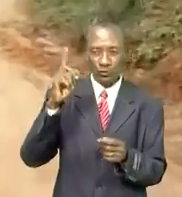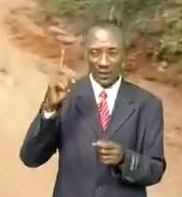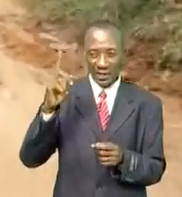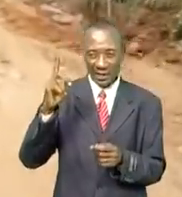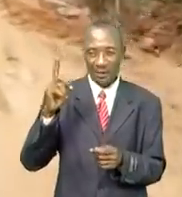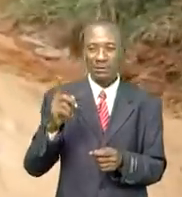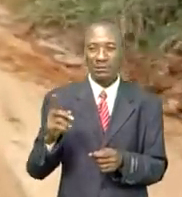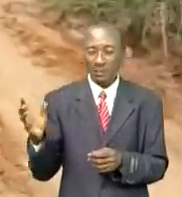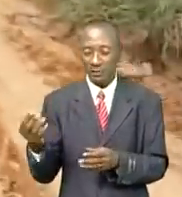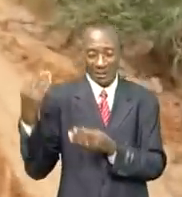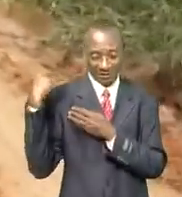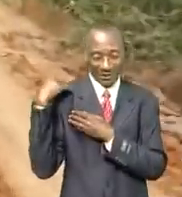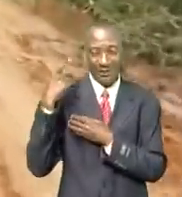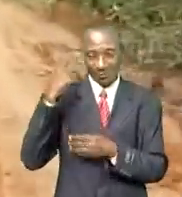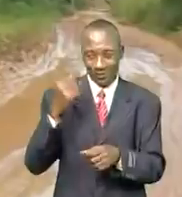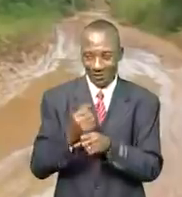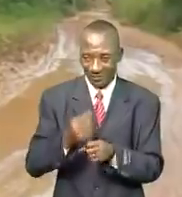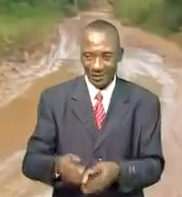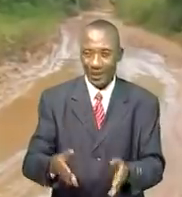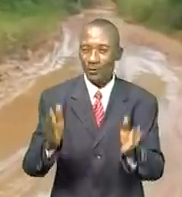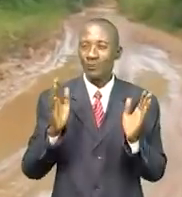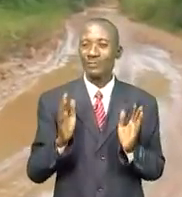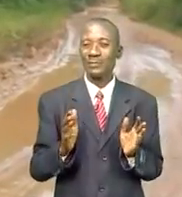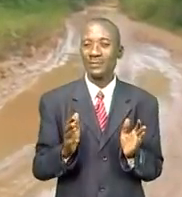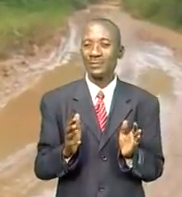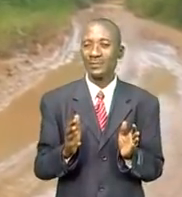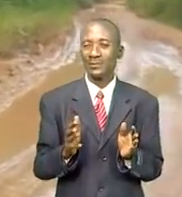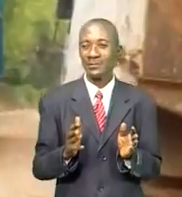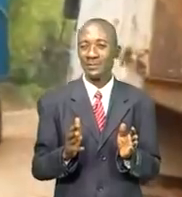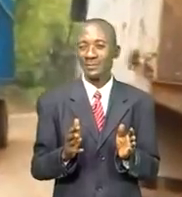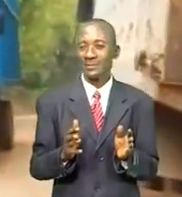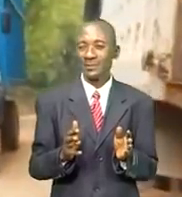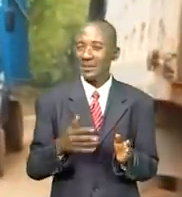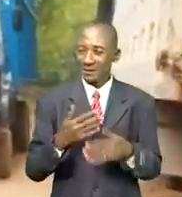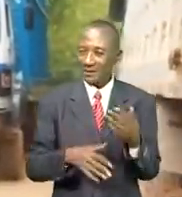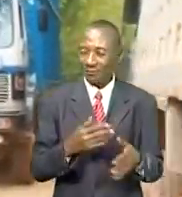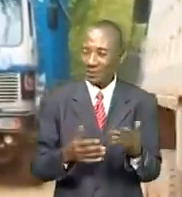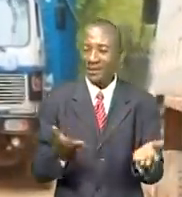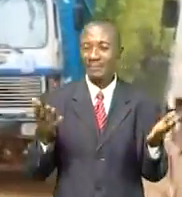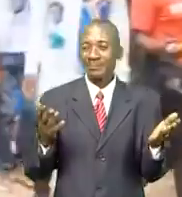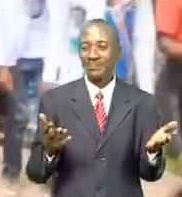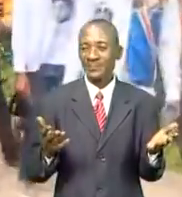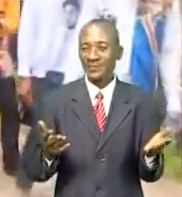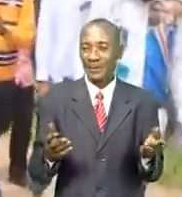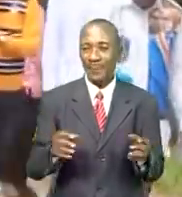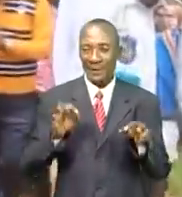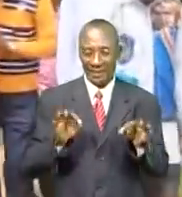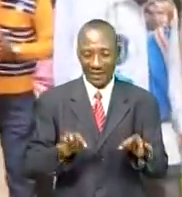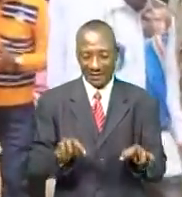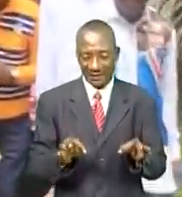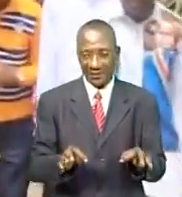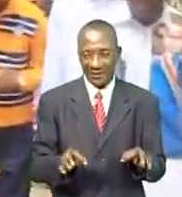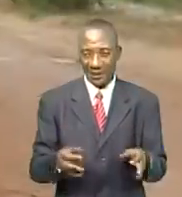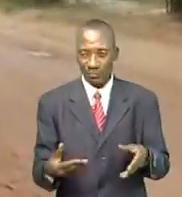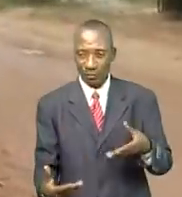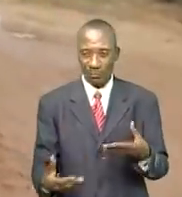Ces patriotes, à travers la fondation qui porte son nom, est impliqué activement dans l'entretien des routes, des dessertes agricoles et il vient